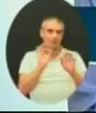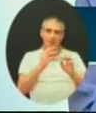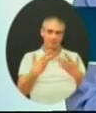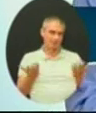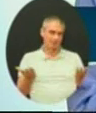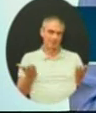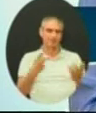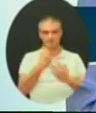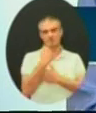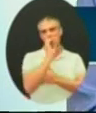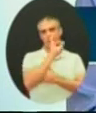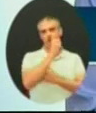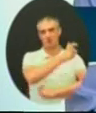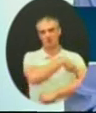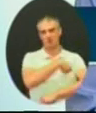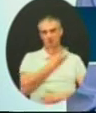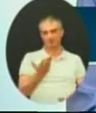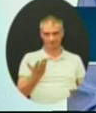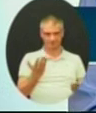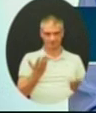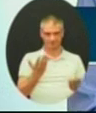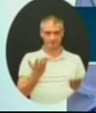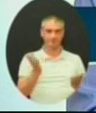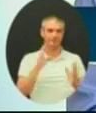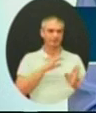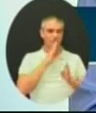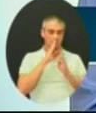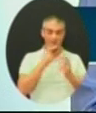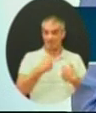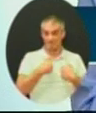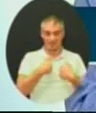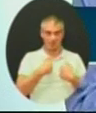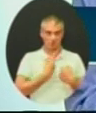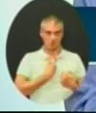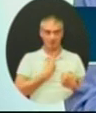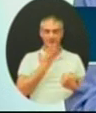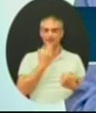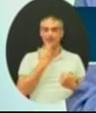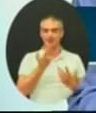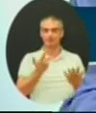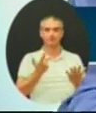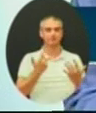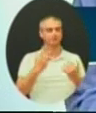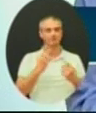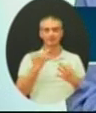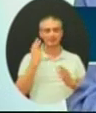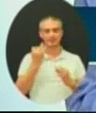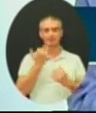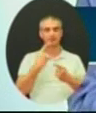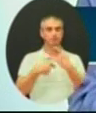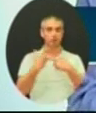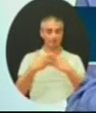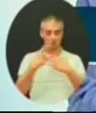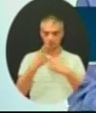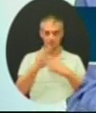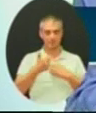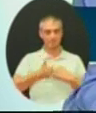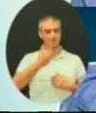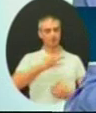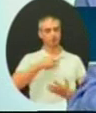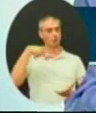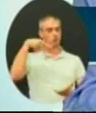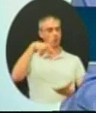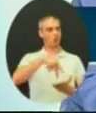וזה עיקר כוחו. על כל מגרעותיו, לנו כישראלים, הרגע הזה, בעיקר בשנים האחרונות, הרגע הזה שבו המנהיג שלנו